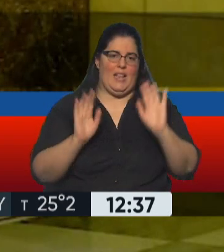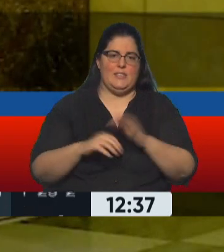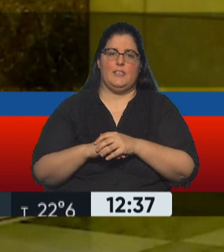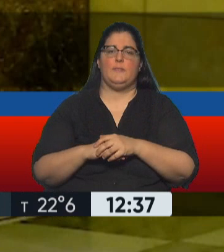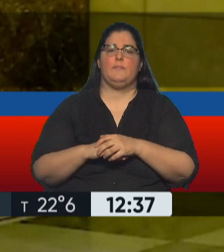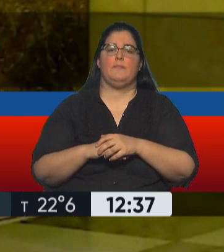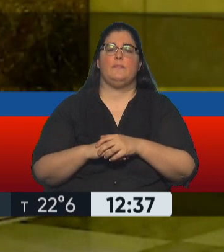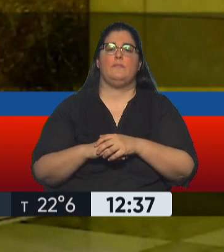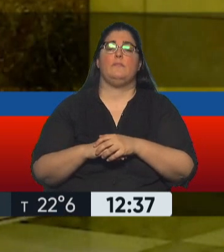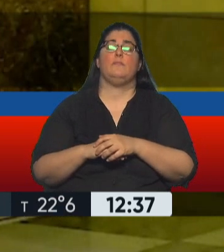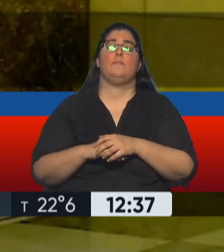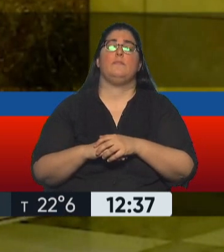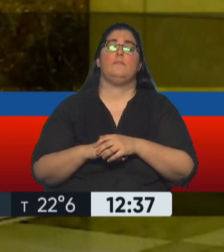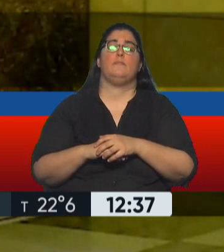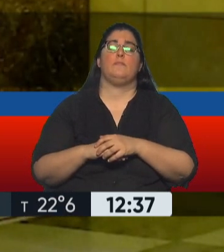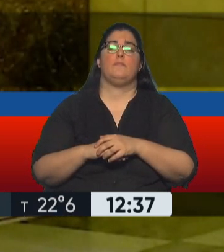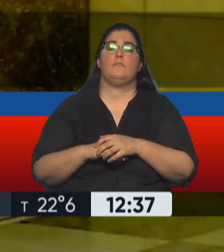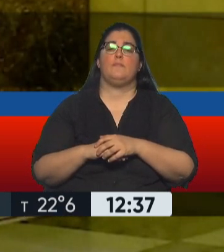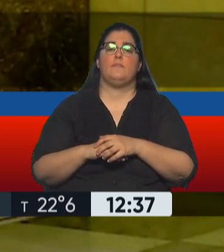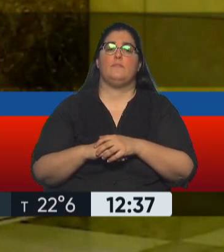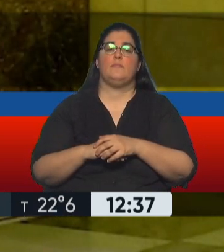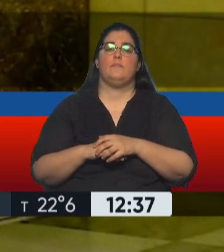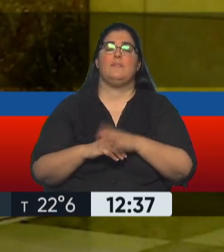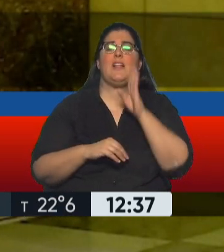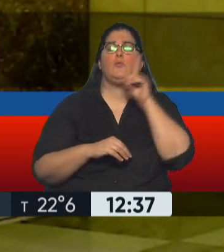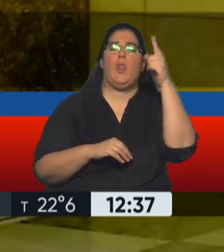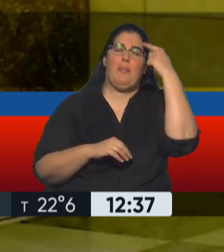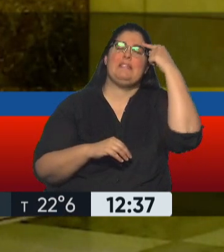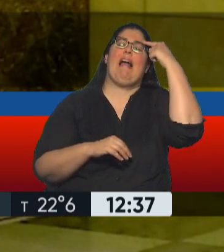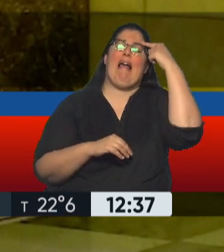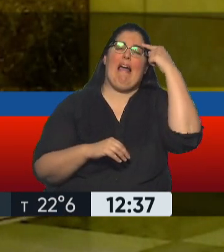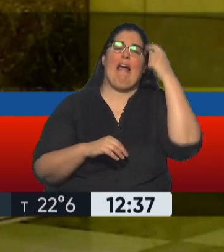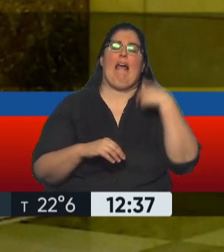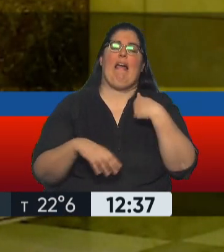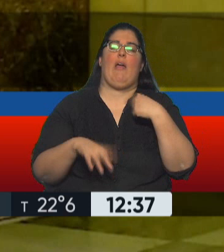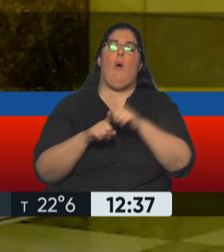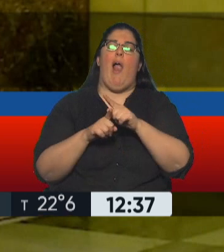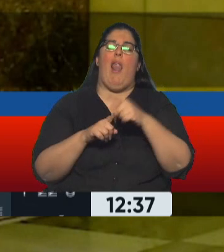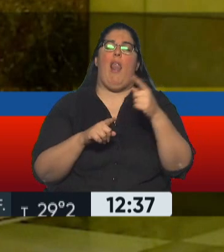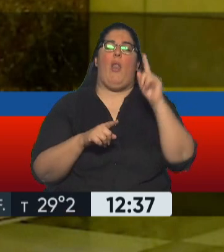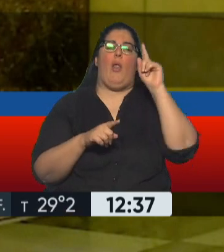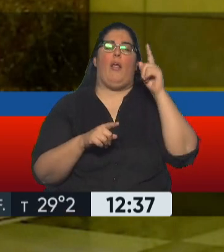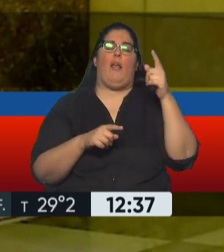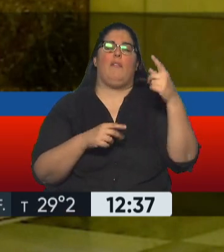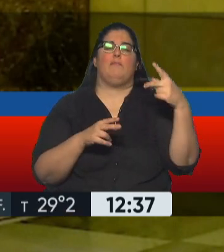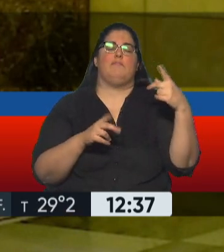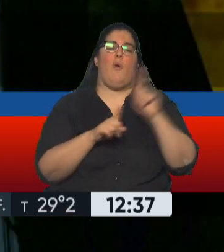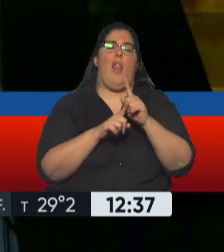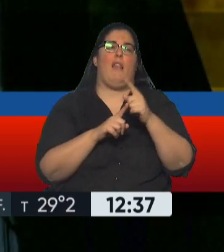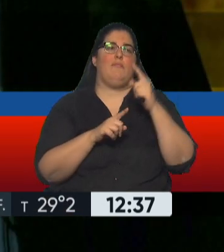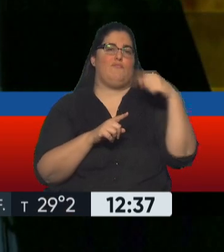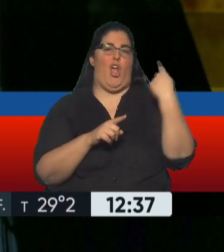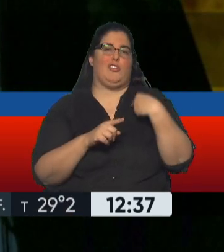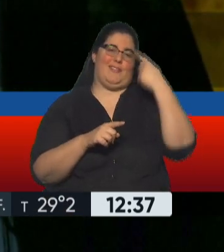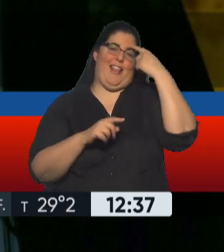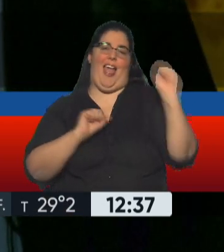آمریکا به اشتباه فکر می‌کرد ما مستعسل می‌شویم، اما ایستادگی ما جواب داده